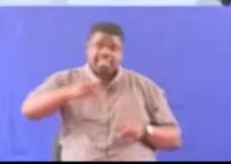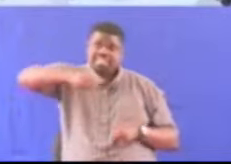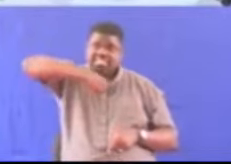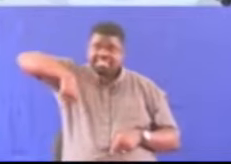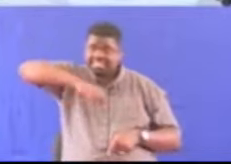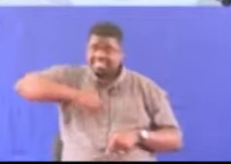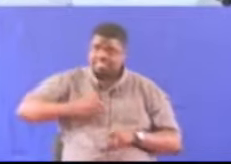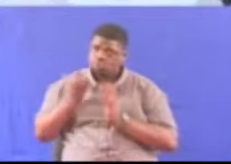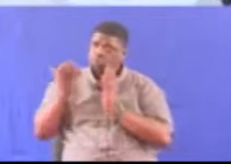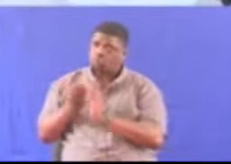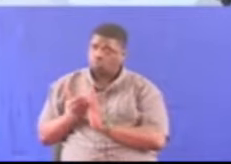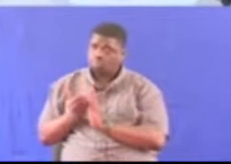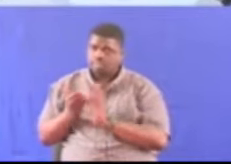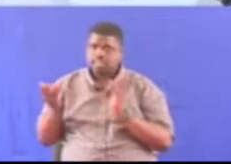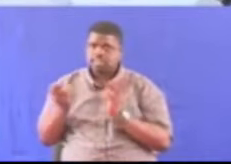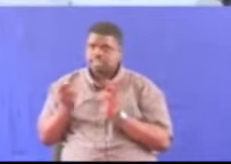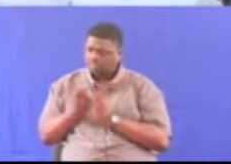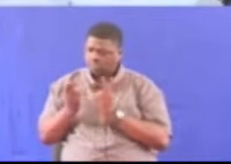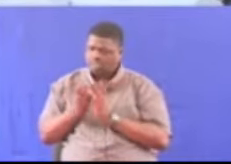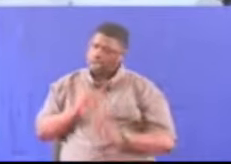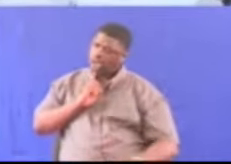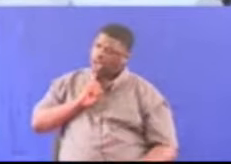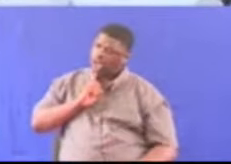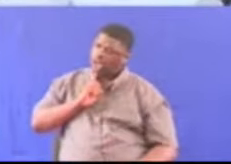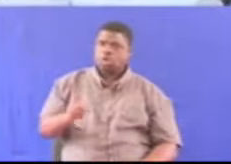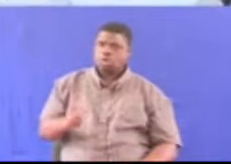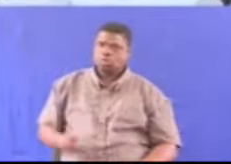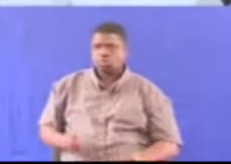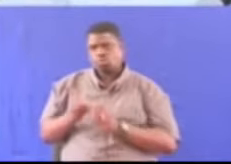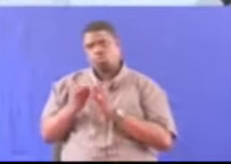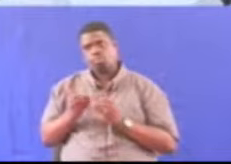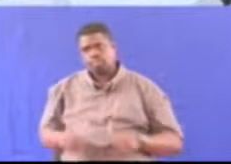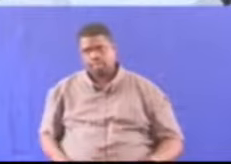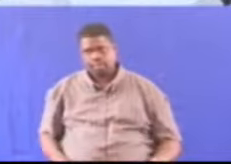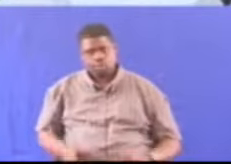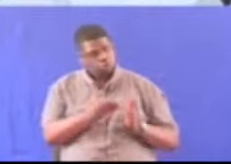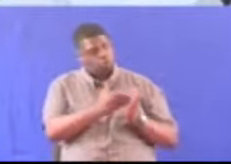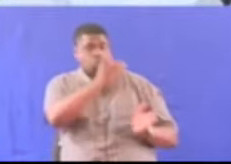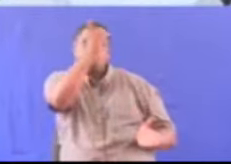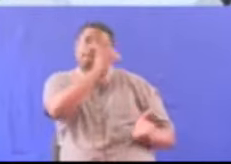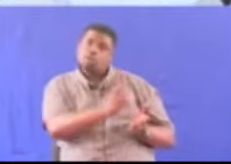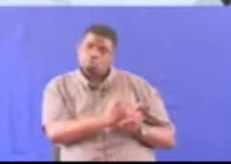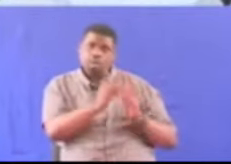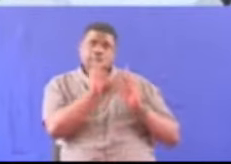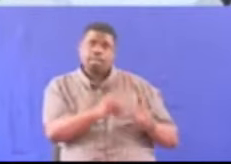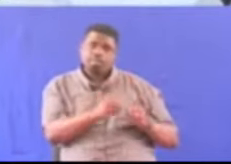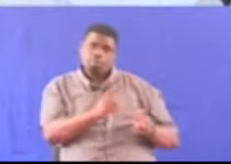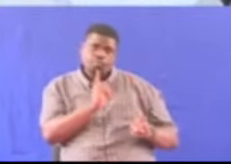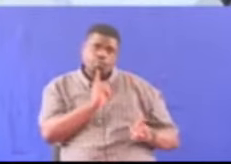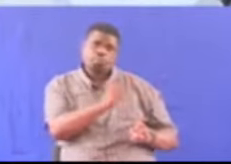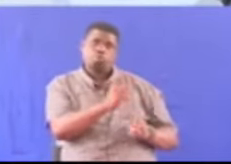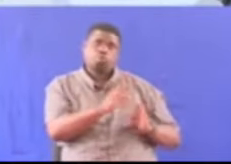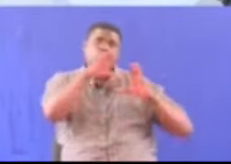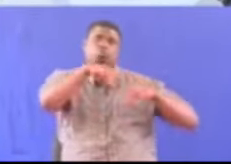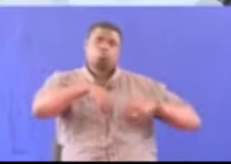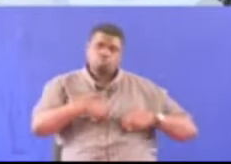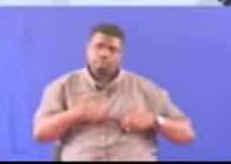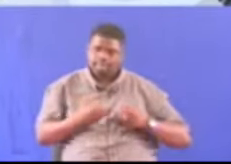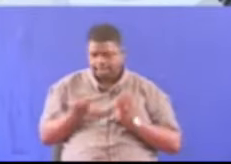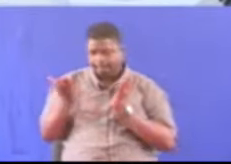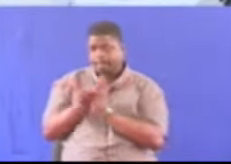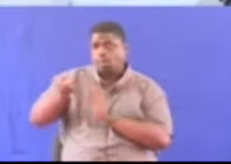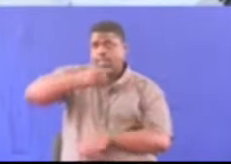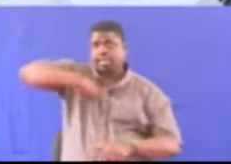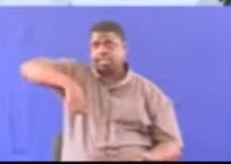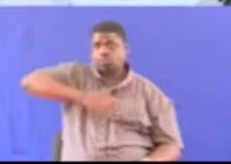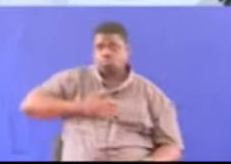kama ulivyotuamuru tukuombe. Fastajib du'ana kama watana. Tukubalie na utuitikie maombi yetu